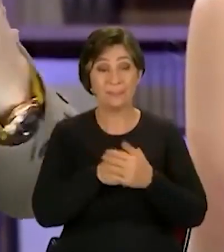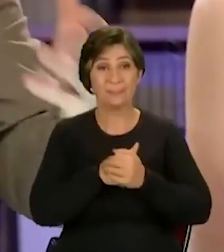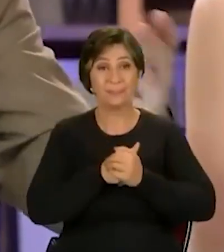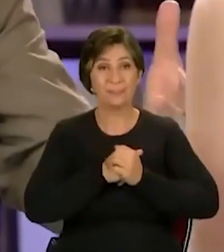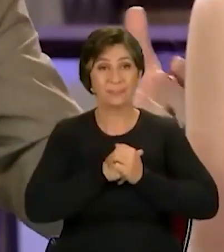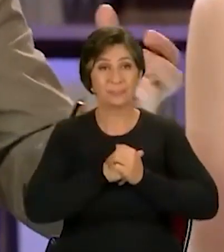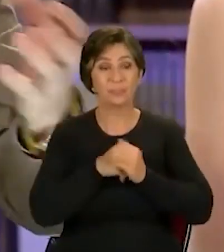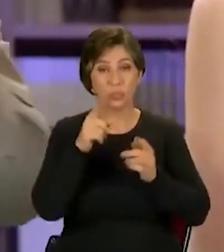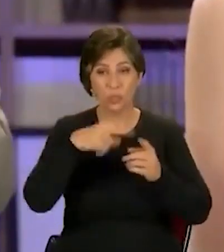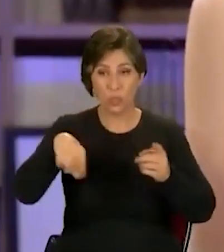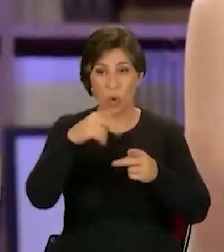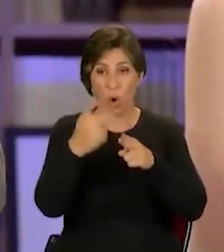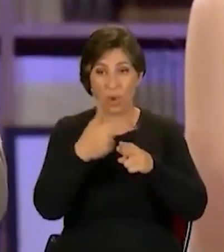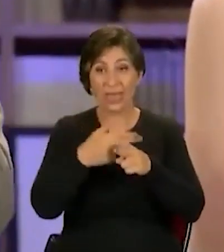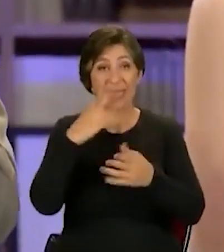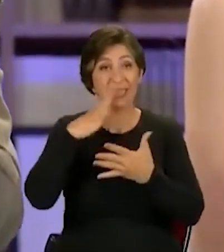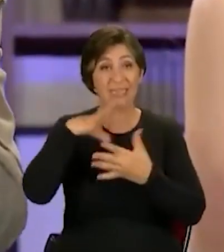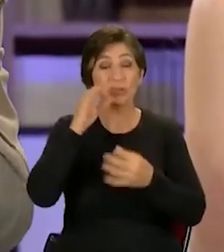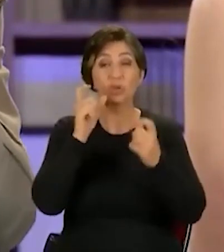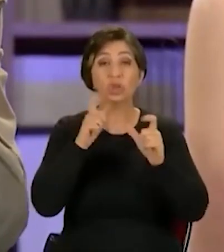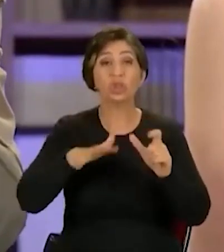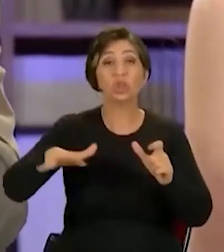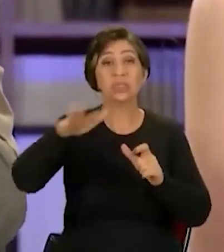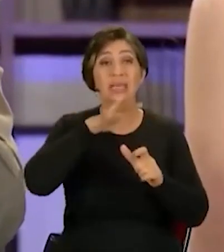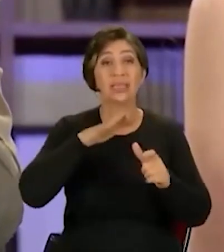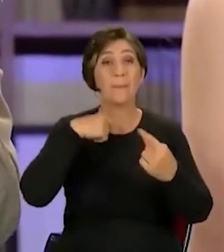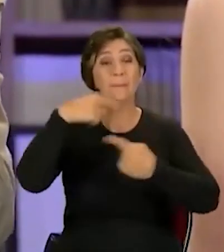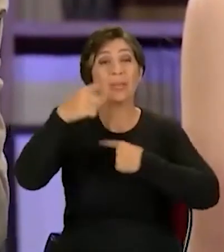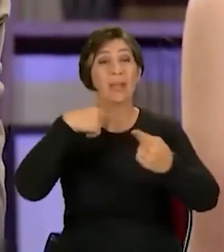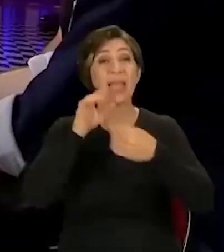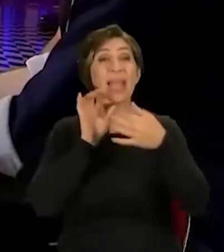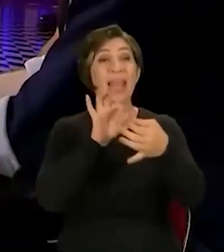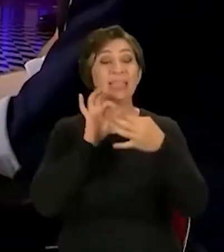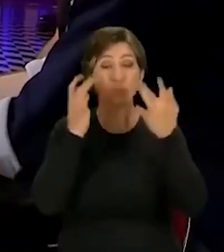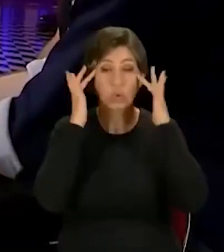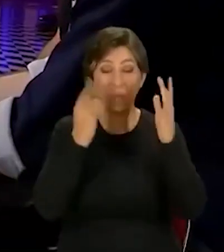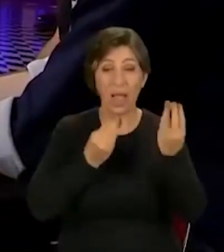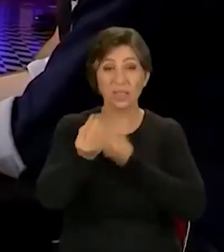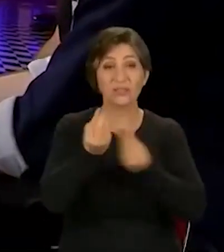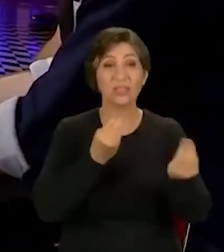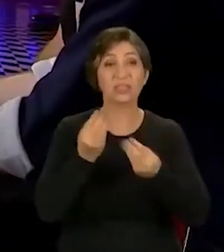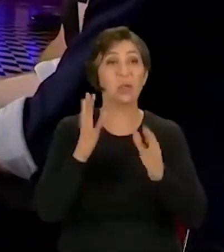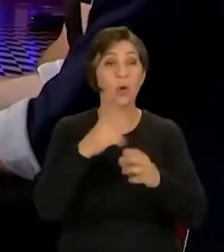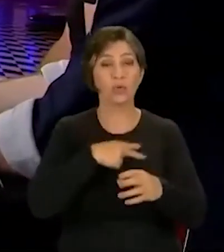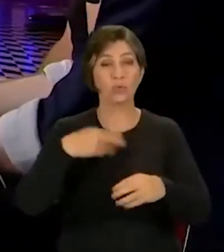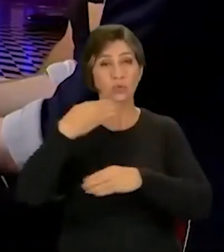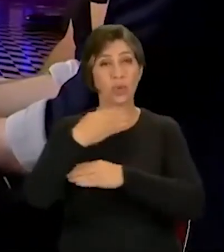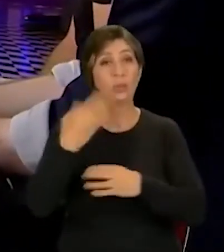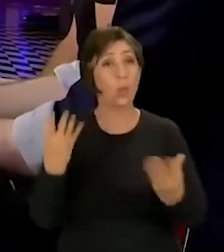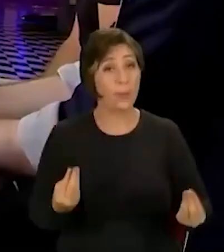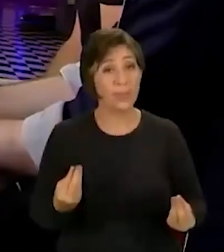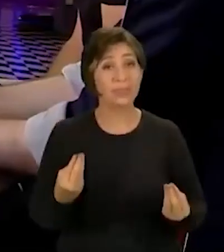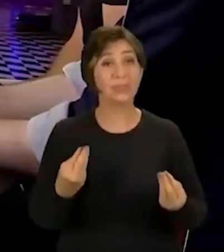bu verdiğimiz örnekleri, yani insanların sosyalleştikleri ve birbirleriyle kültür alışverişi otobüs durağında da olur.